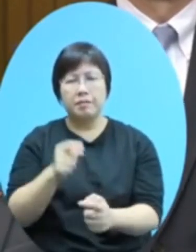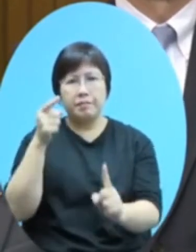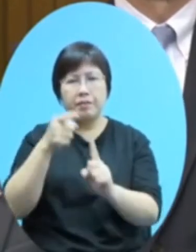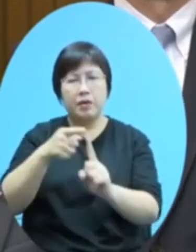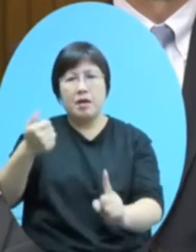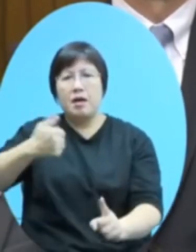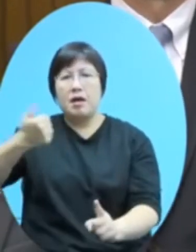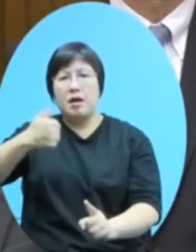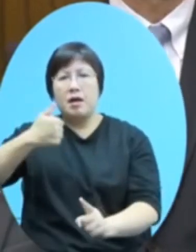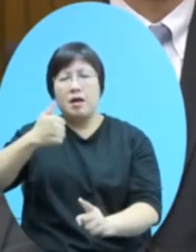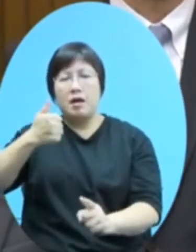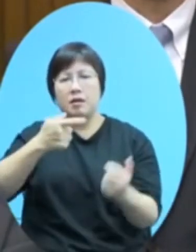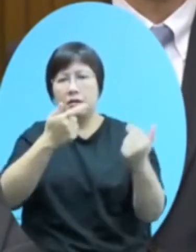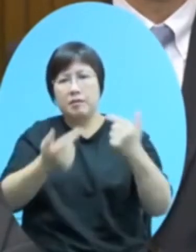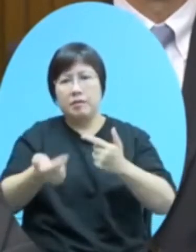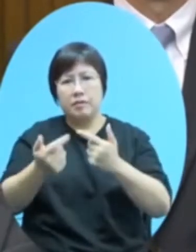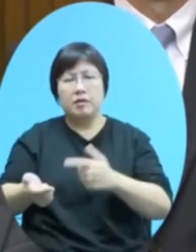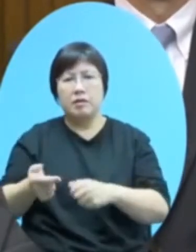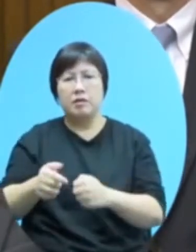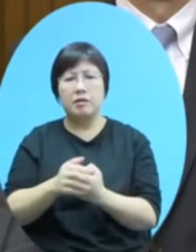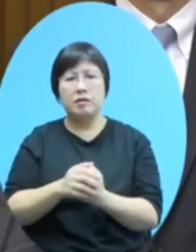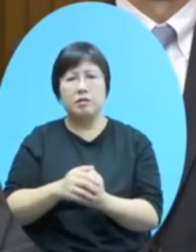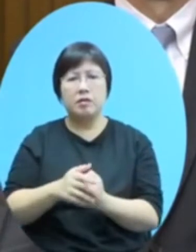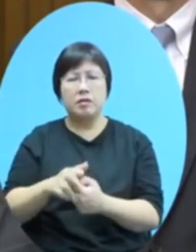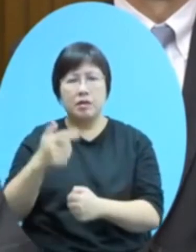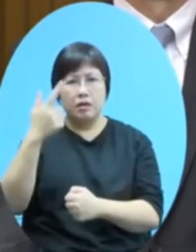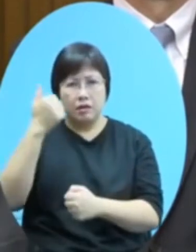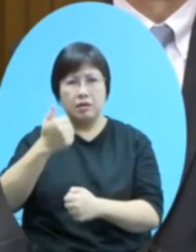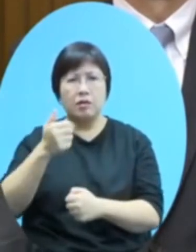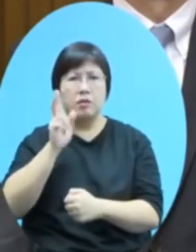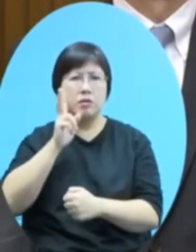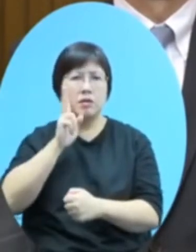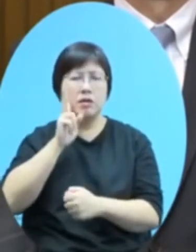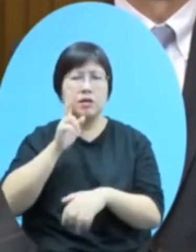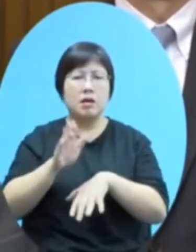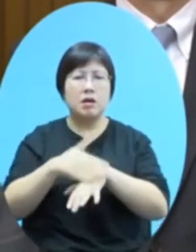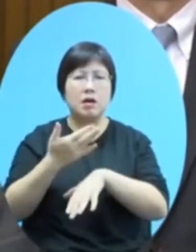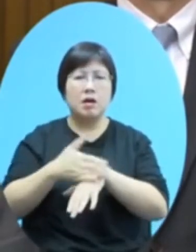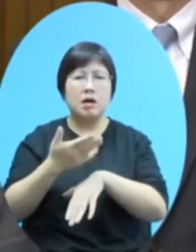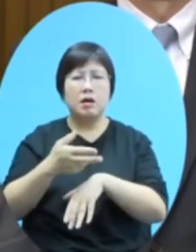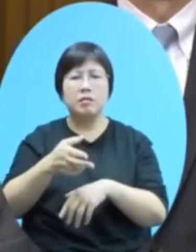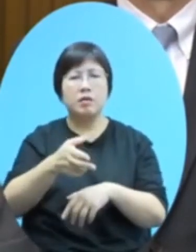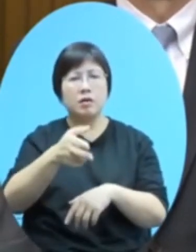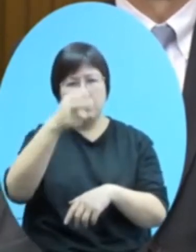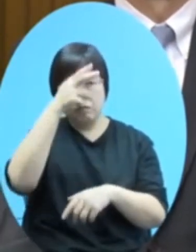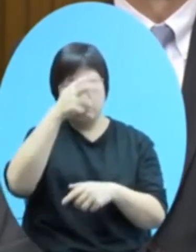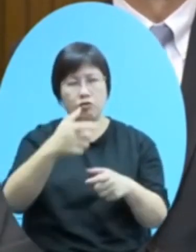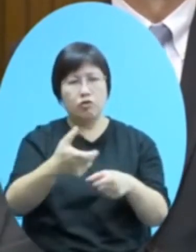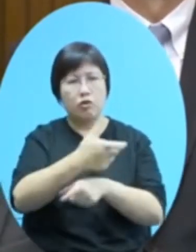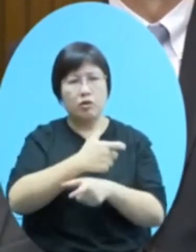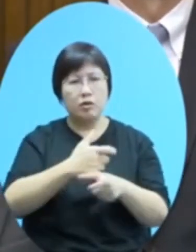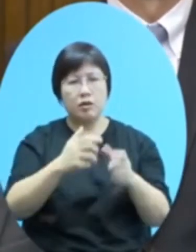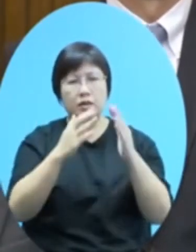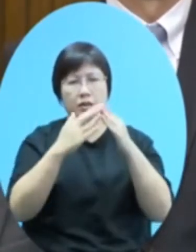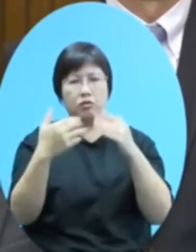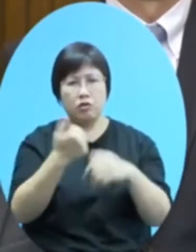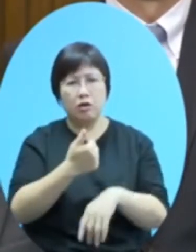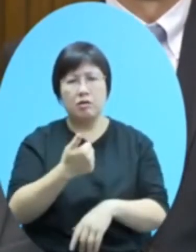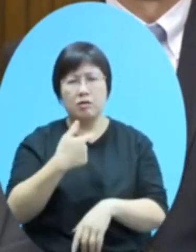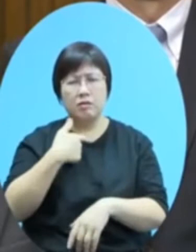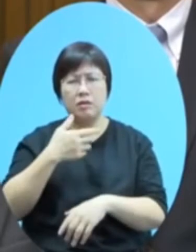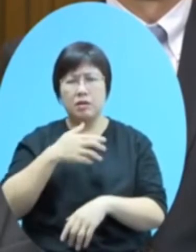的的情况。所以请大家好像刚才财政司司长说，大家真的要想一